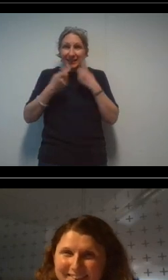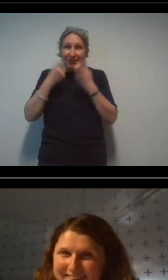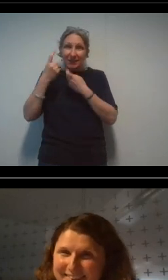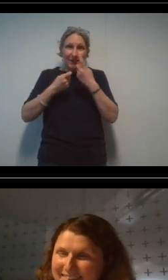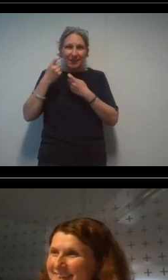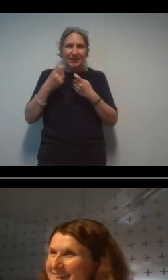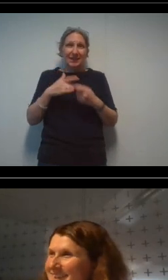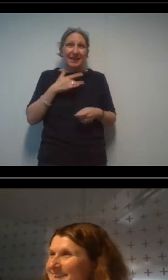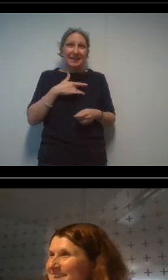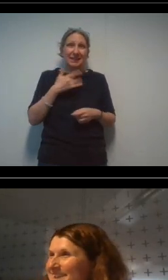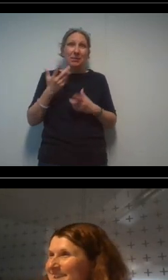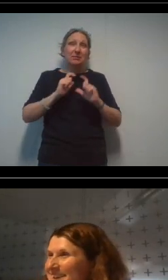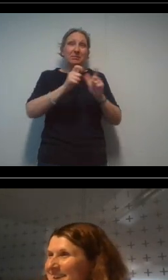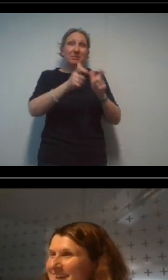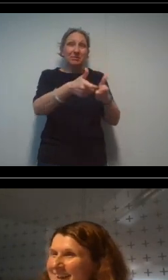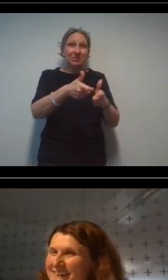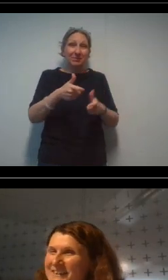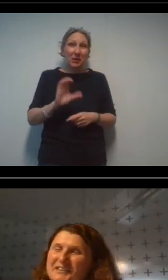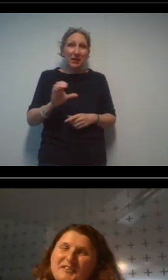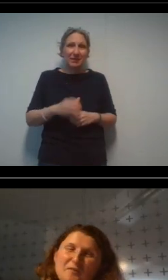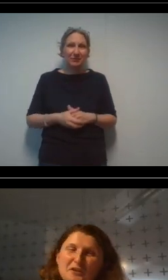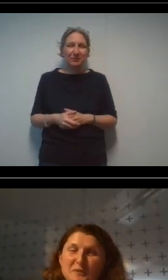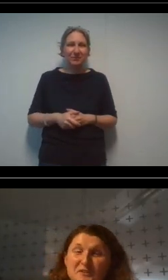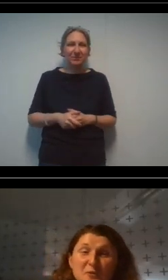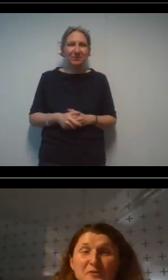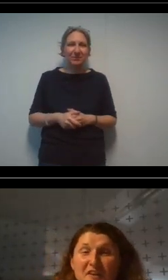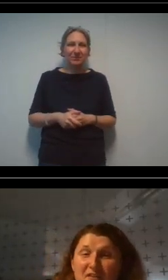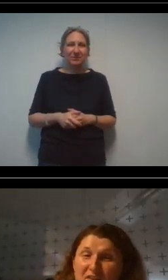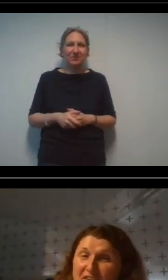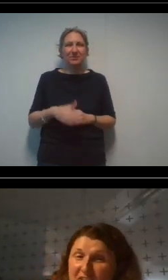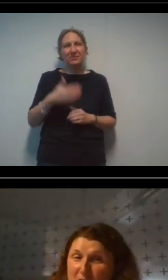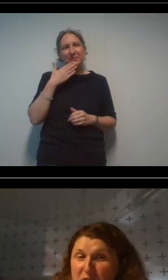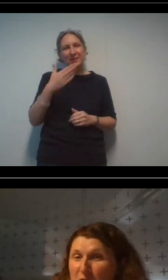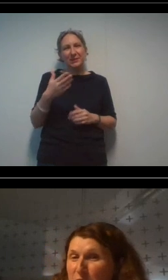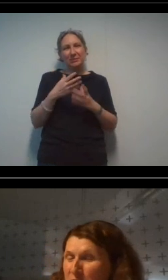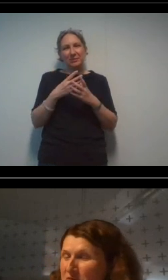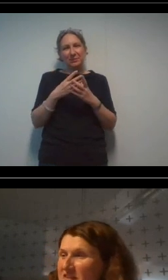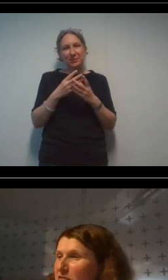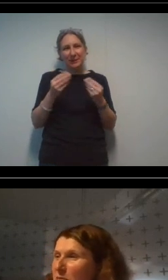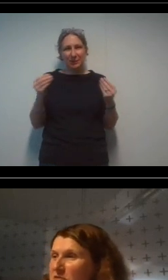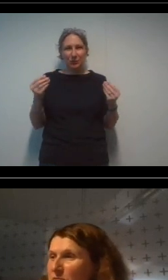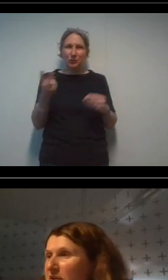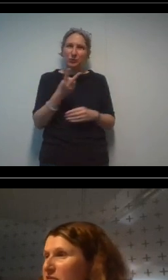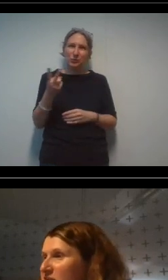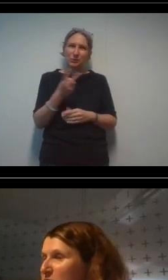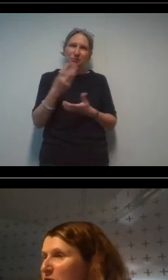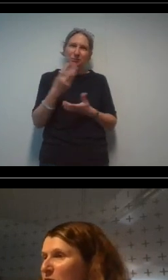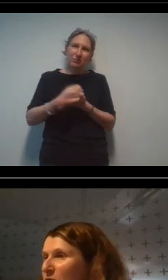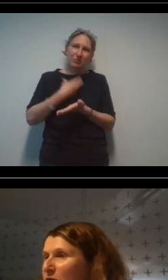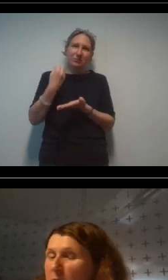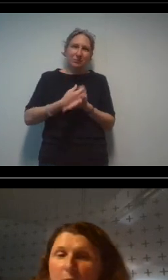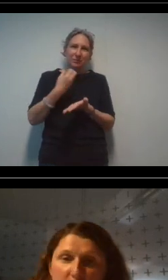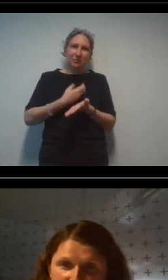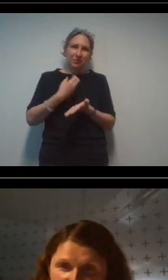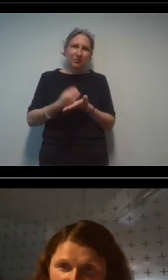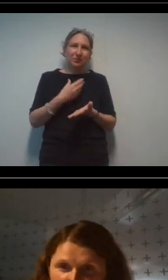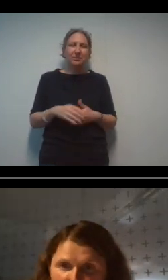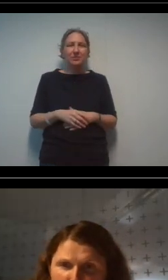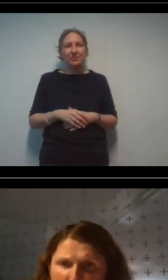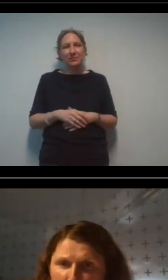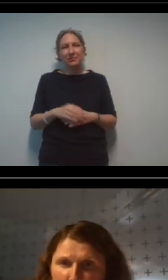je relaisse la main à Caroline. Ça marche. Merci beaucoup, Sarvan et Camille, pour toutes ces informations. Effectivement, il y a même une